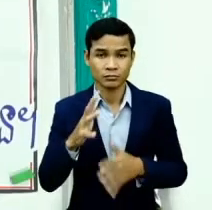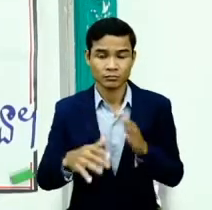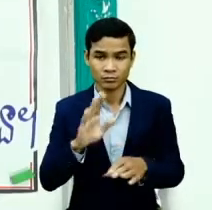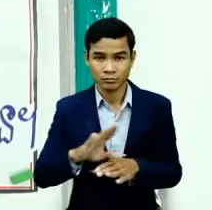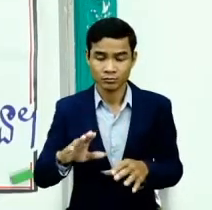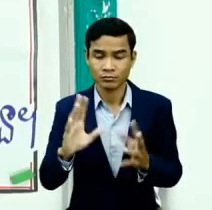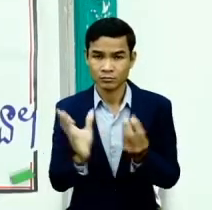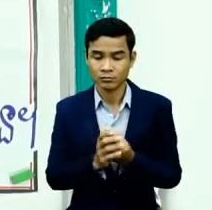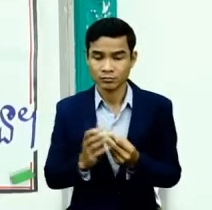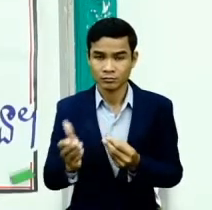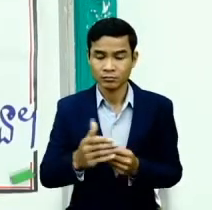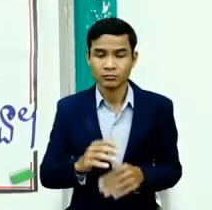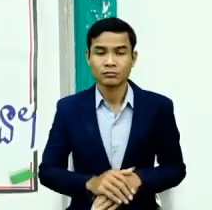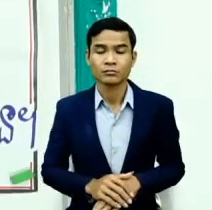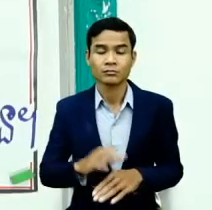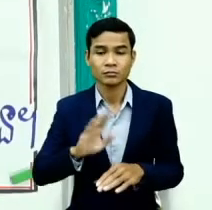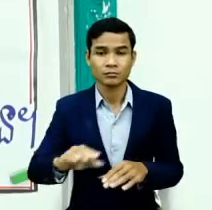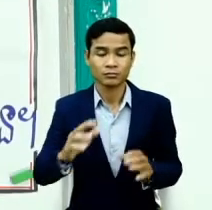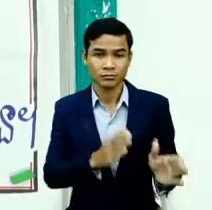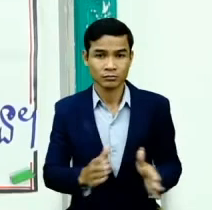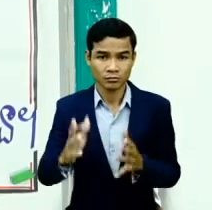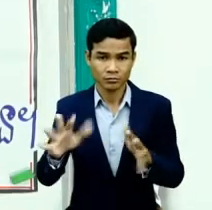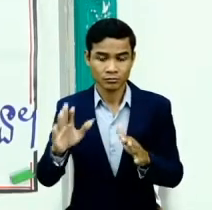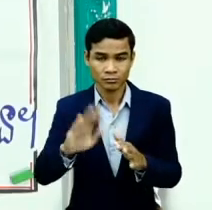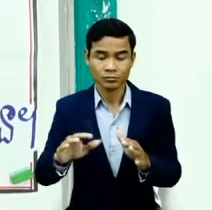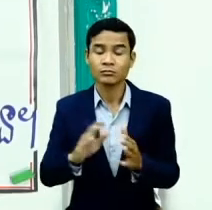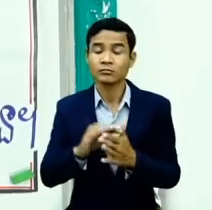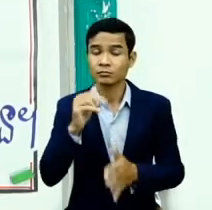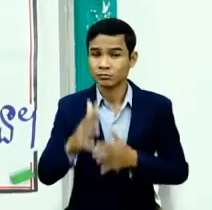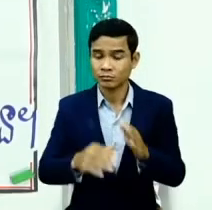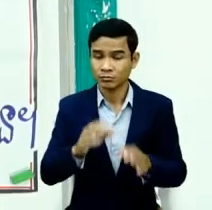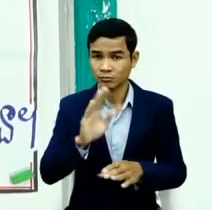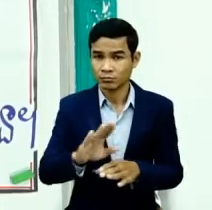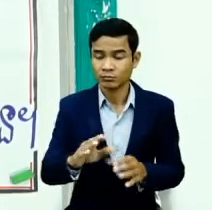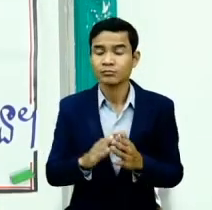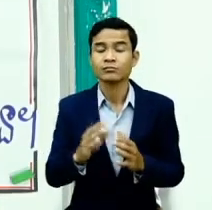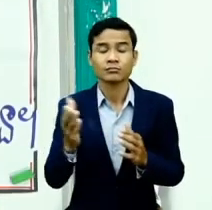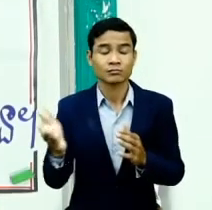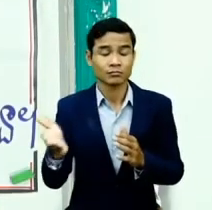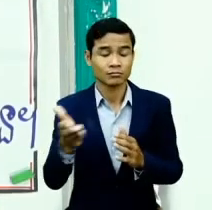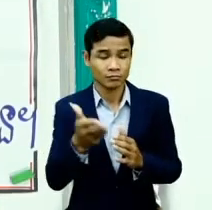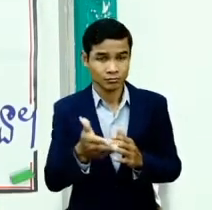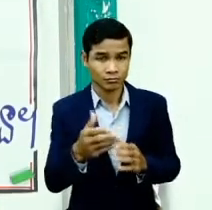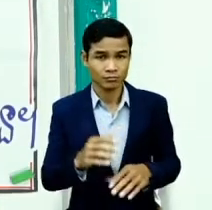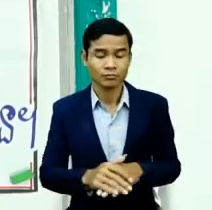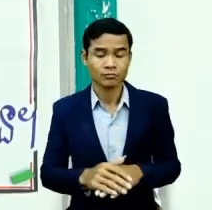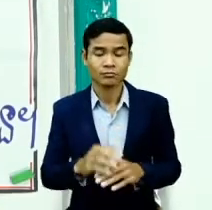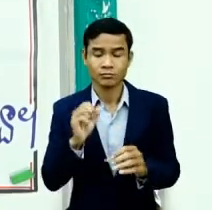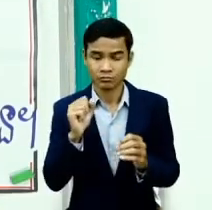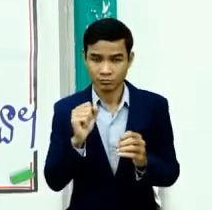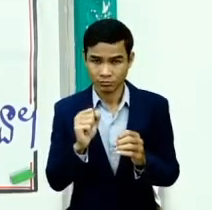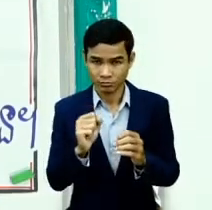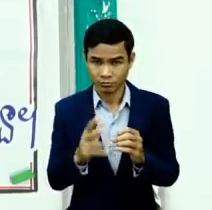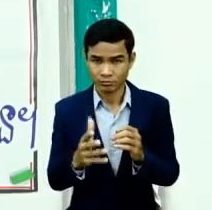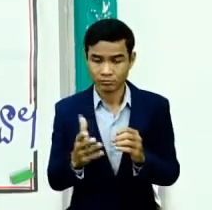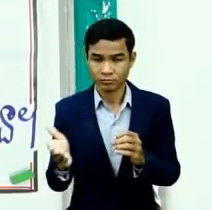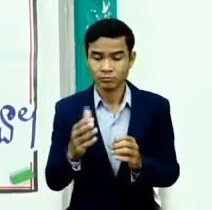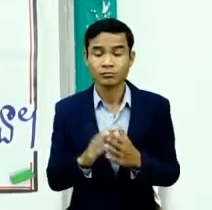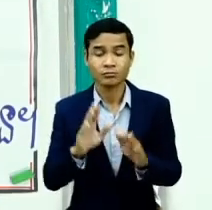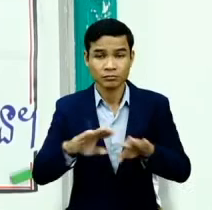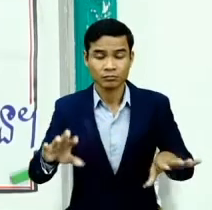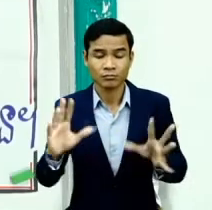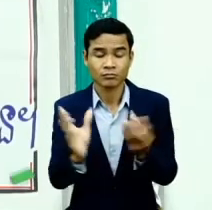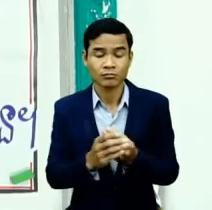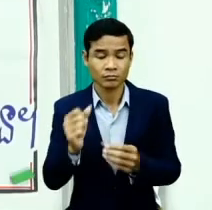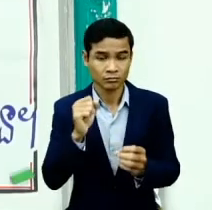mặt đòn ná tỏ con tìm hai đứa nữ bà tìm hai chương chà con